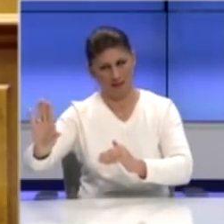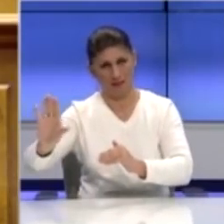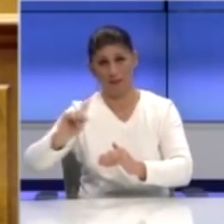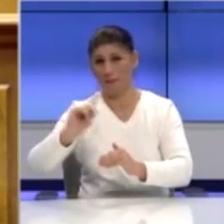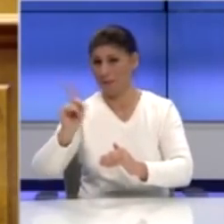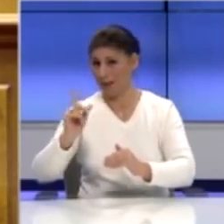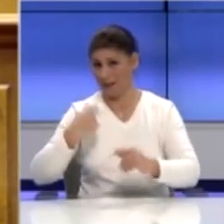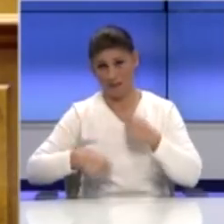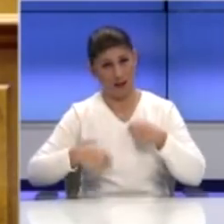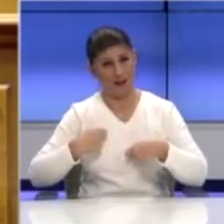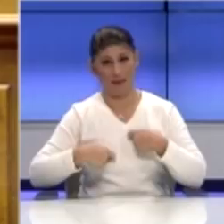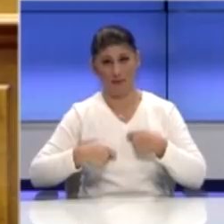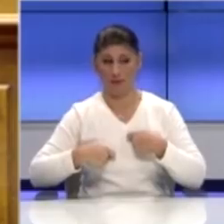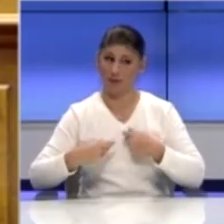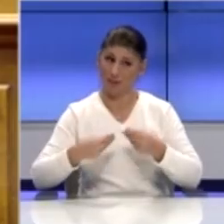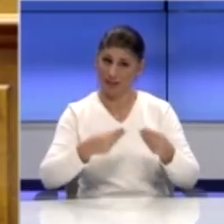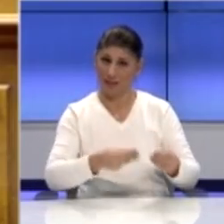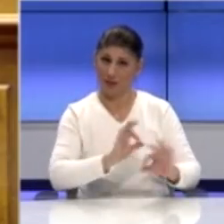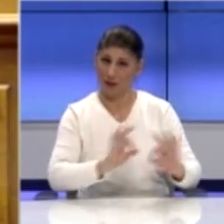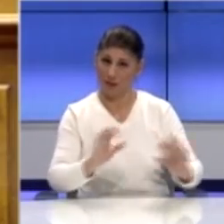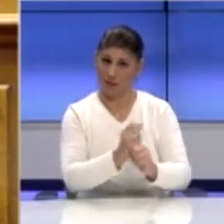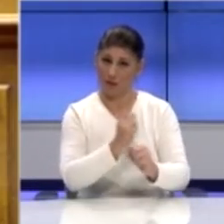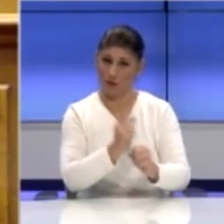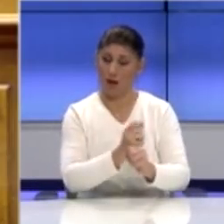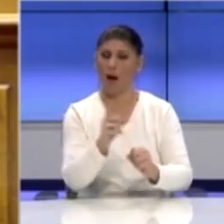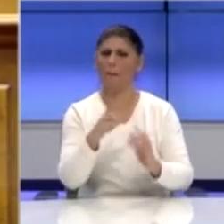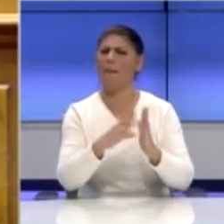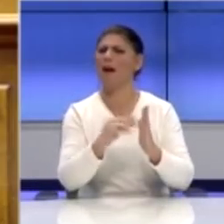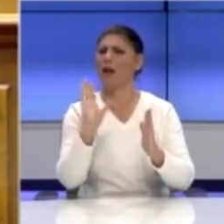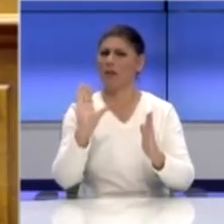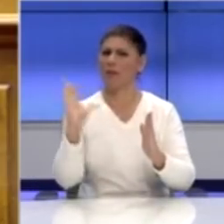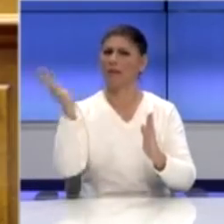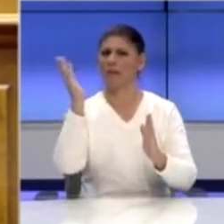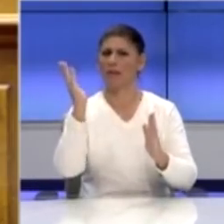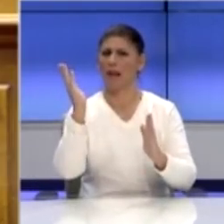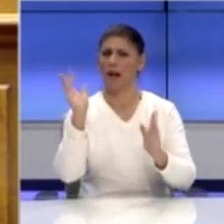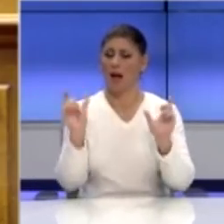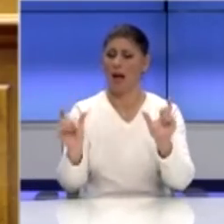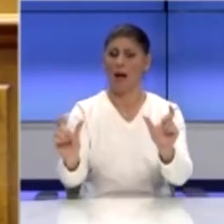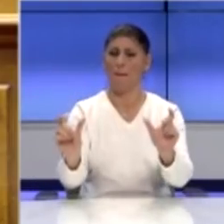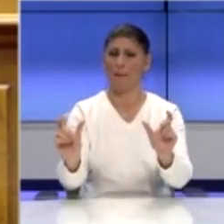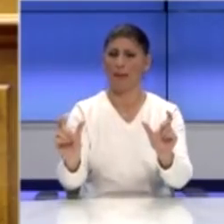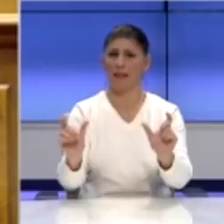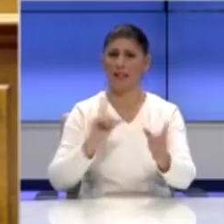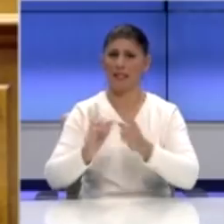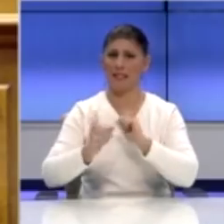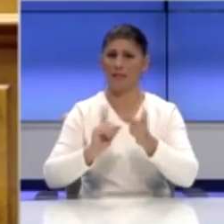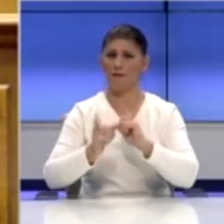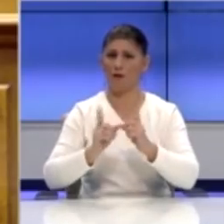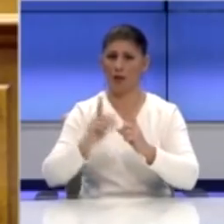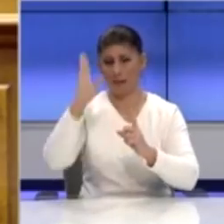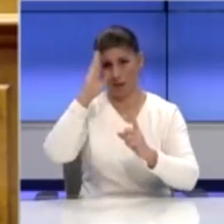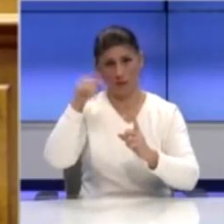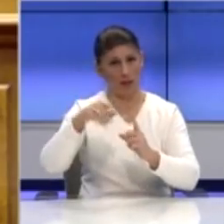και παράπονο. Σας άφησε και έτοιμη δουλειά, όπως για παράδειγμα τη δίθεν αμυντική συμφωνία με τη ΣΥΠΑ. Και